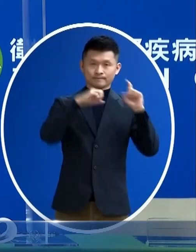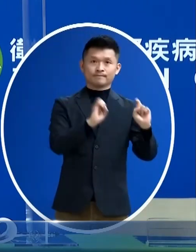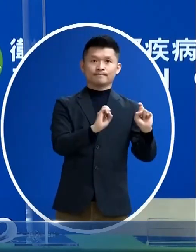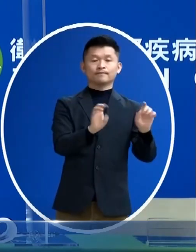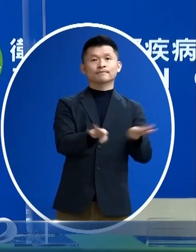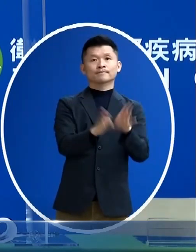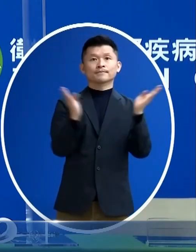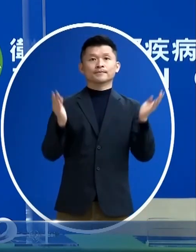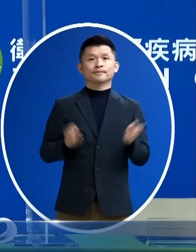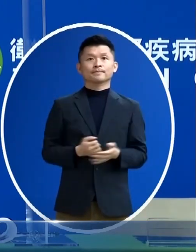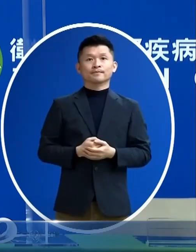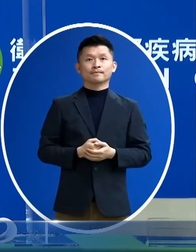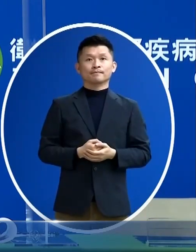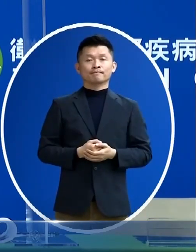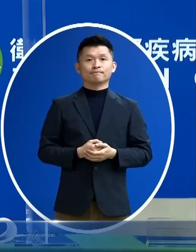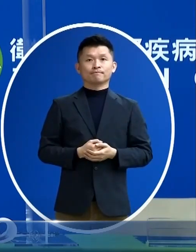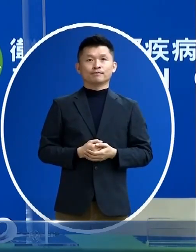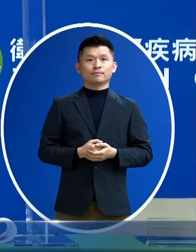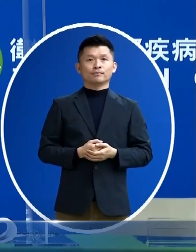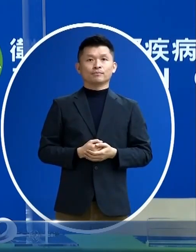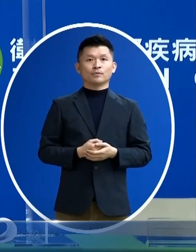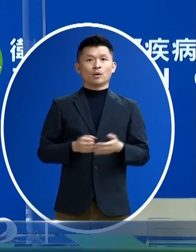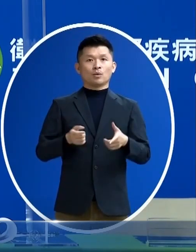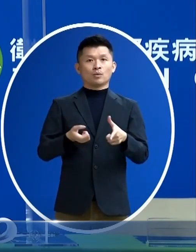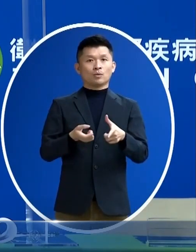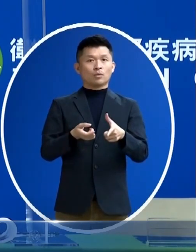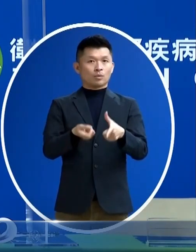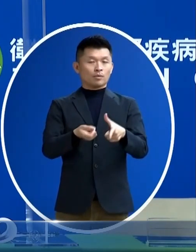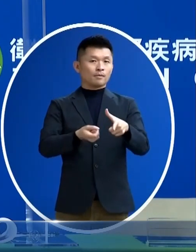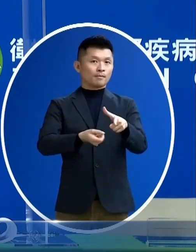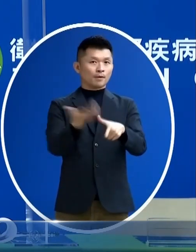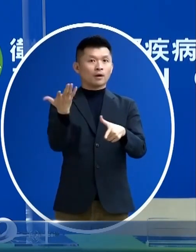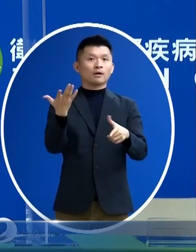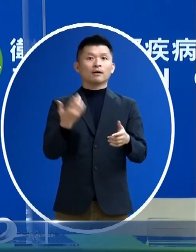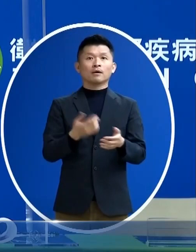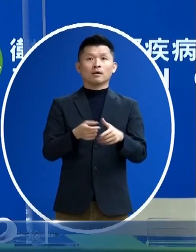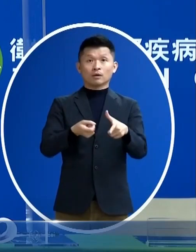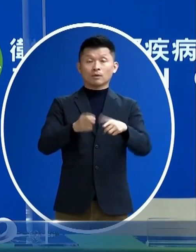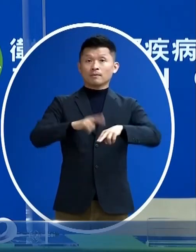开始，我们会对外开放，把就是景点所